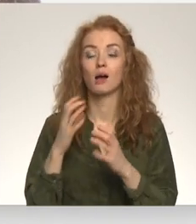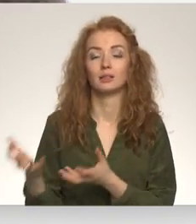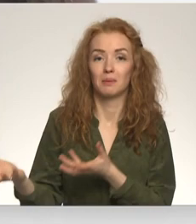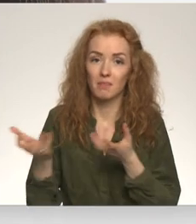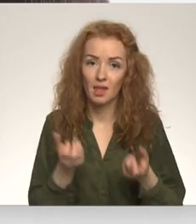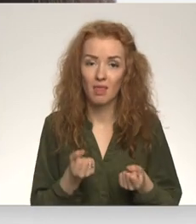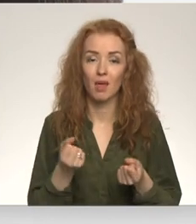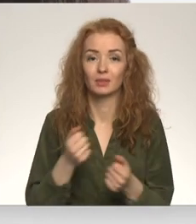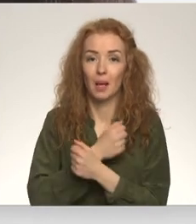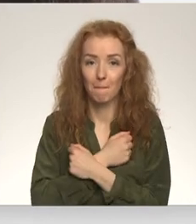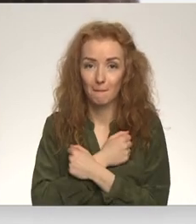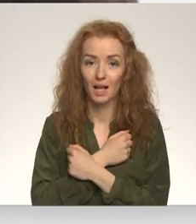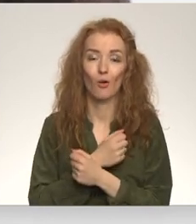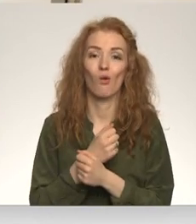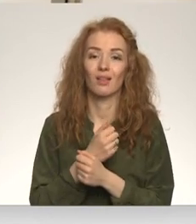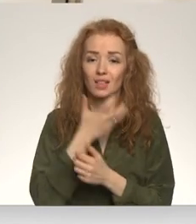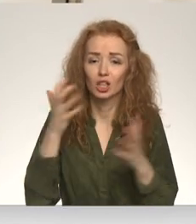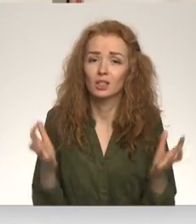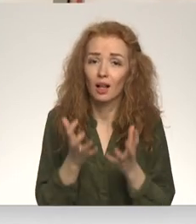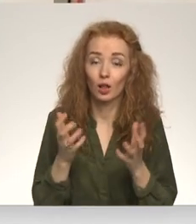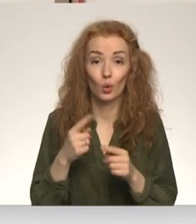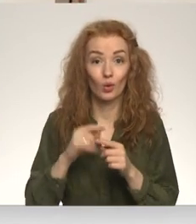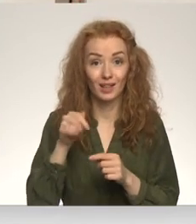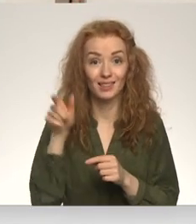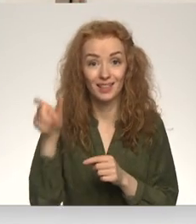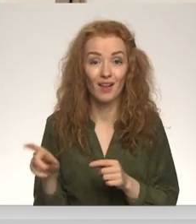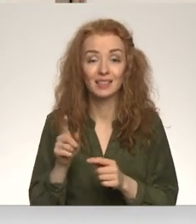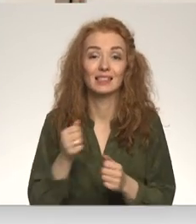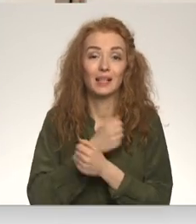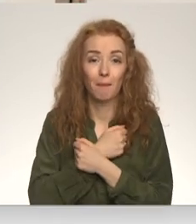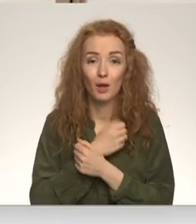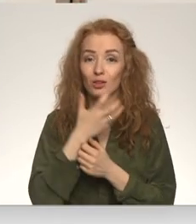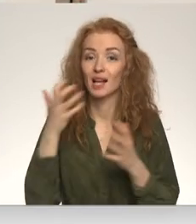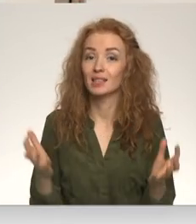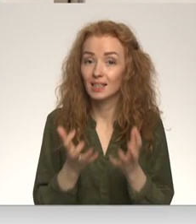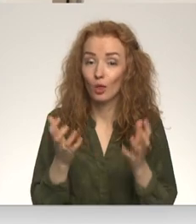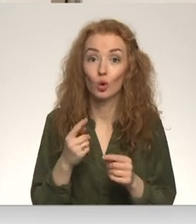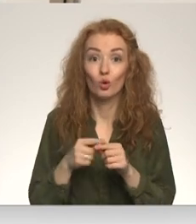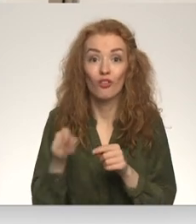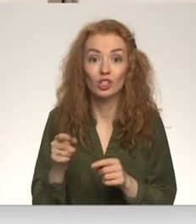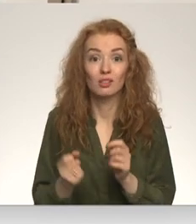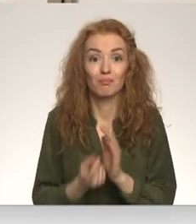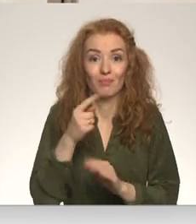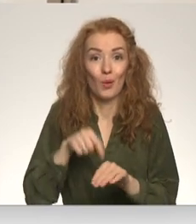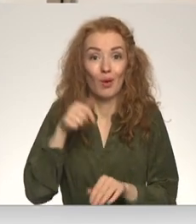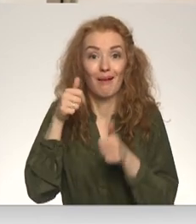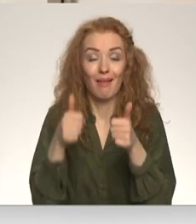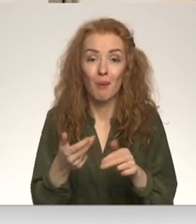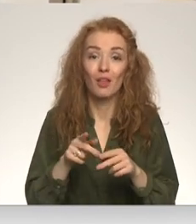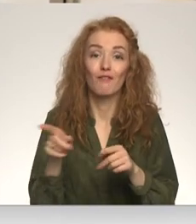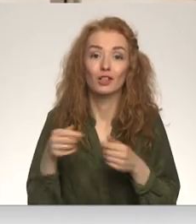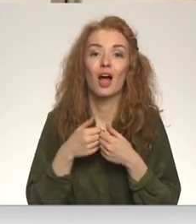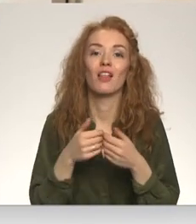uzņemt, samīļot, sasildīt, un ja cilvēks ir samīļots, sasildīts un labi jūtās, viņš ir atvērts